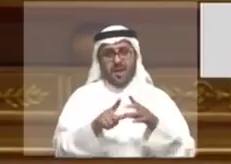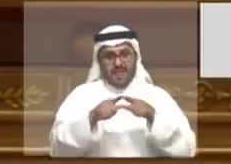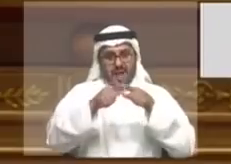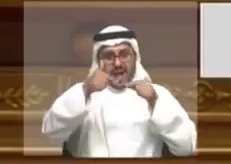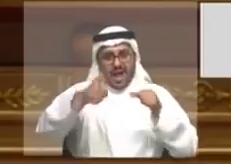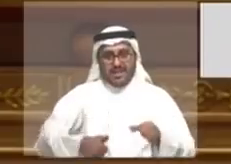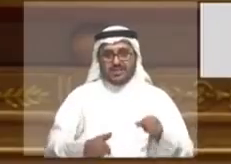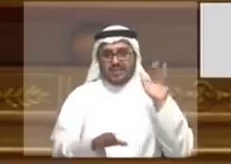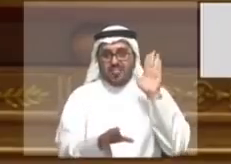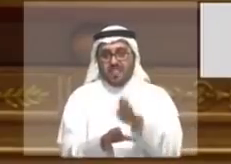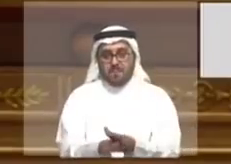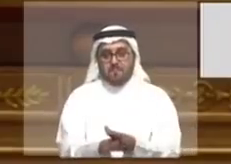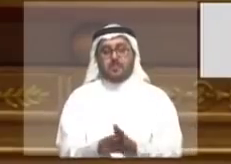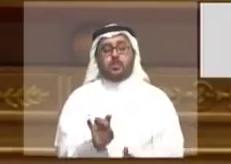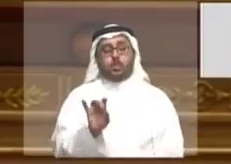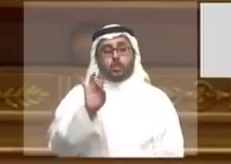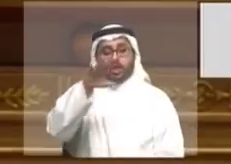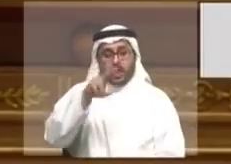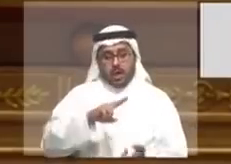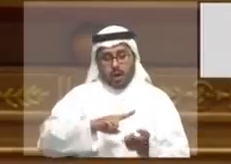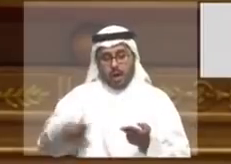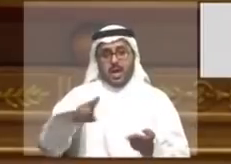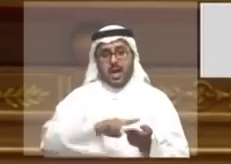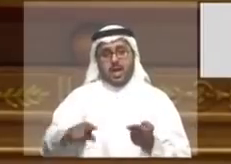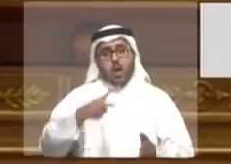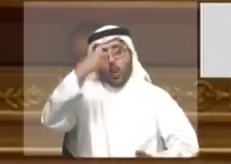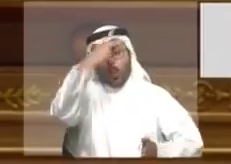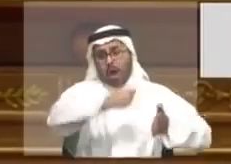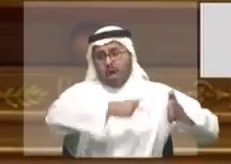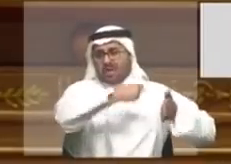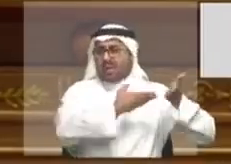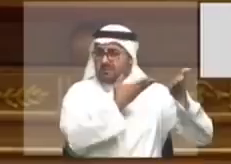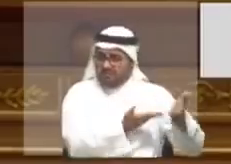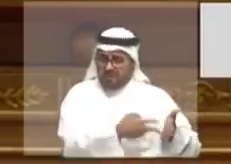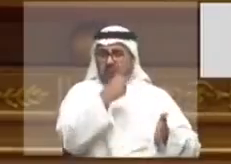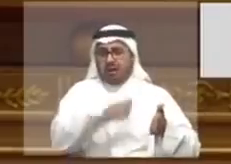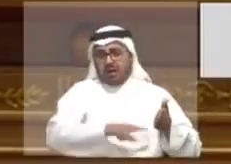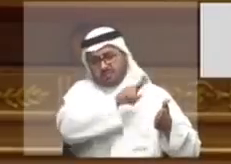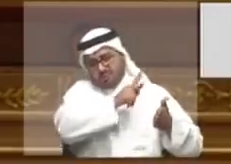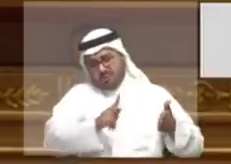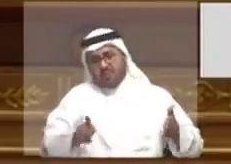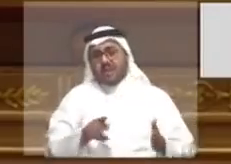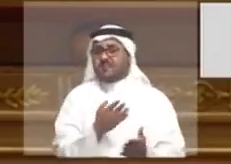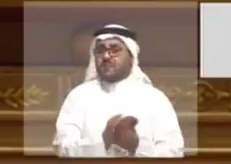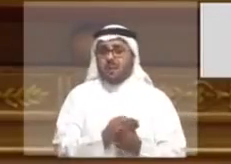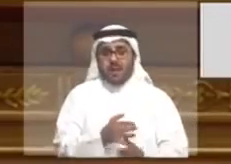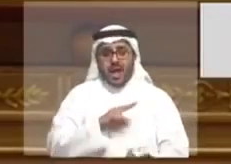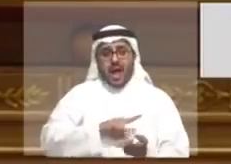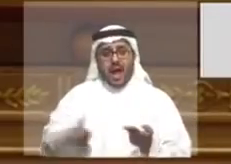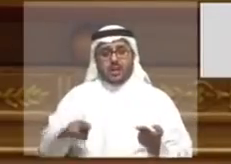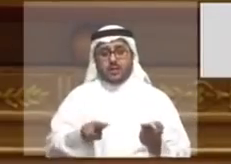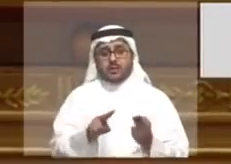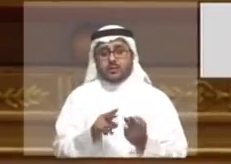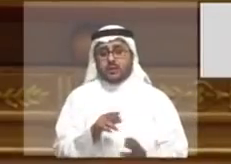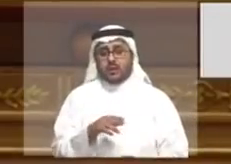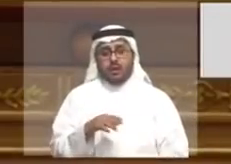الخليجية وآليات التنفيذية وقرارات مؤتمر الحوار الوطني اليمني الشامل